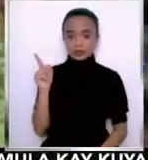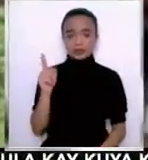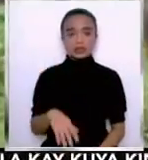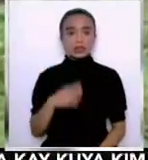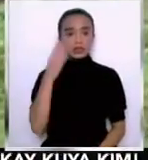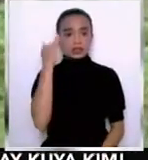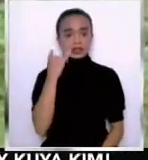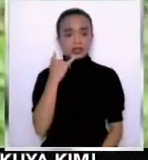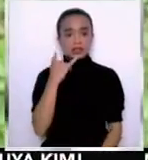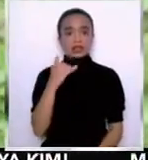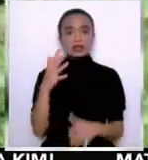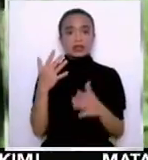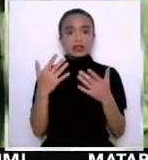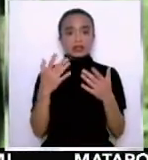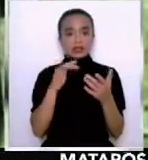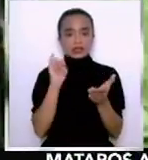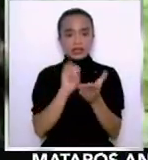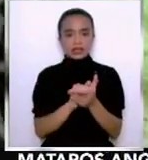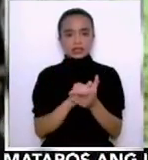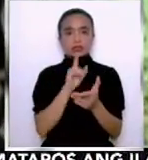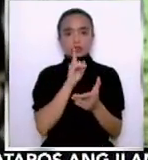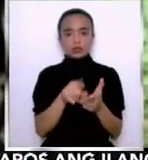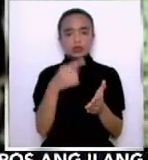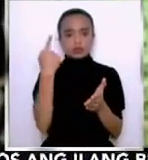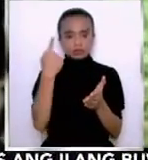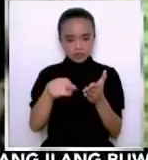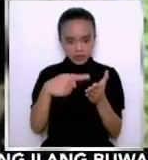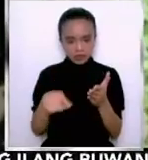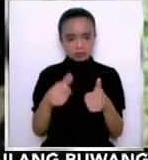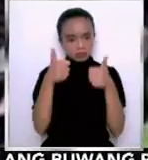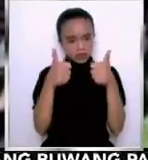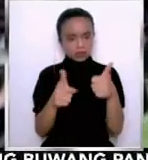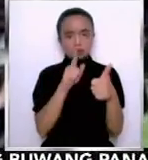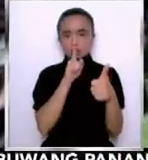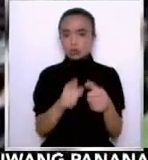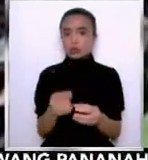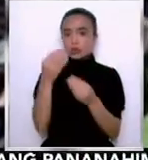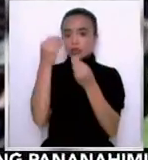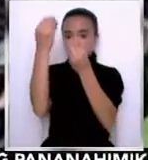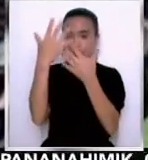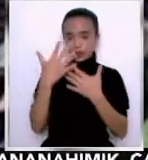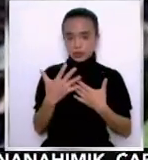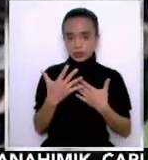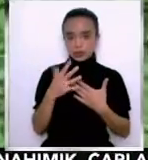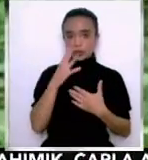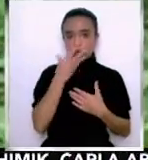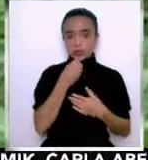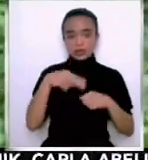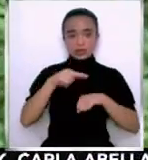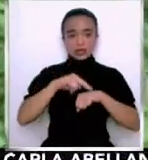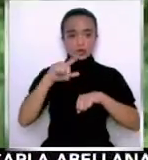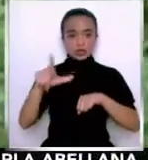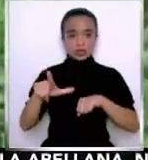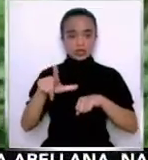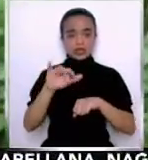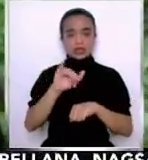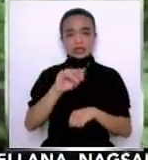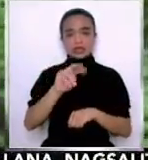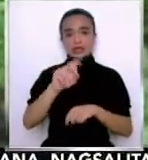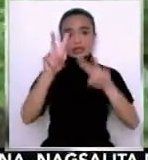verified at validated umanong impormasyong nakalap ng National Intelligence Committee na isinumite sa